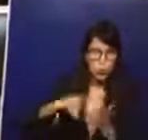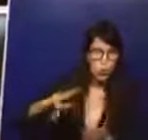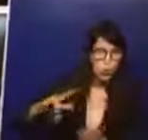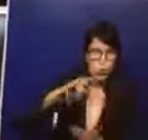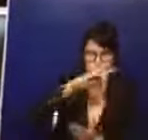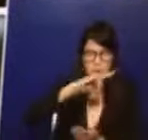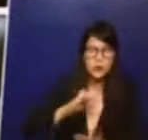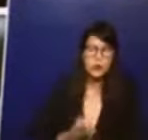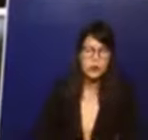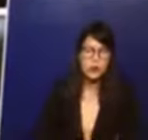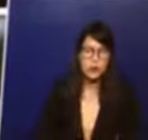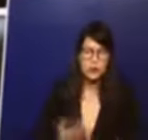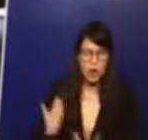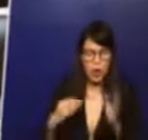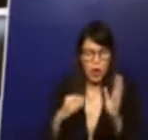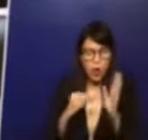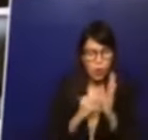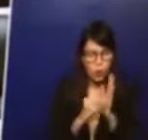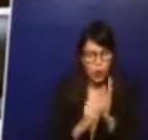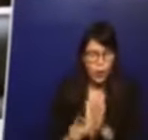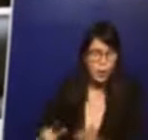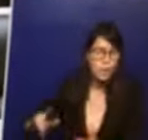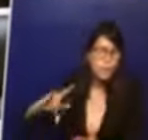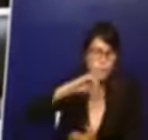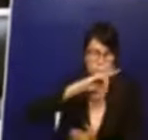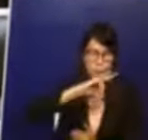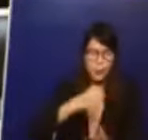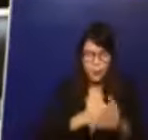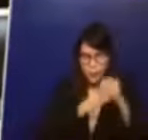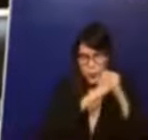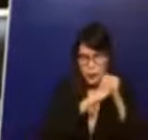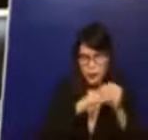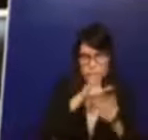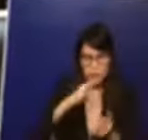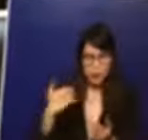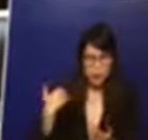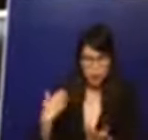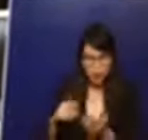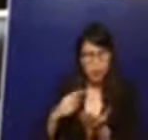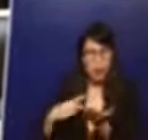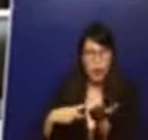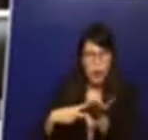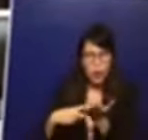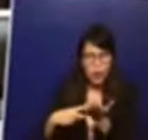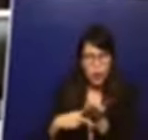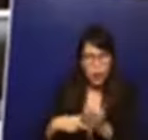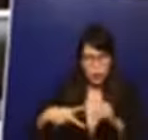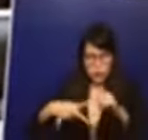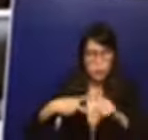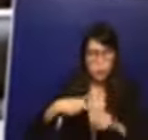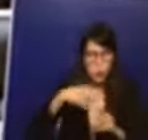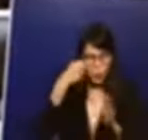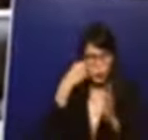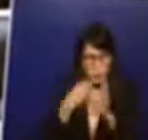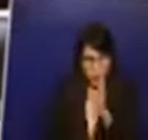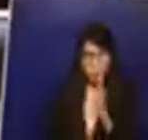ปักกิ่งและตั๋วโดยสารเครื่องบินโดยสารกรุงเทพกัวลาลัมเปอร์2ทริป2กระทงค่ะ